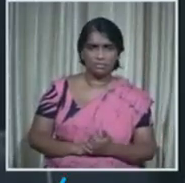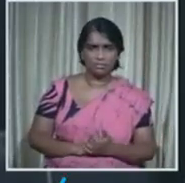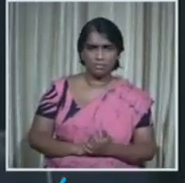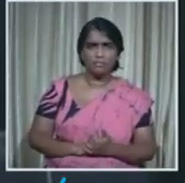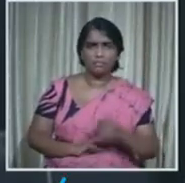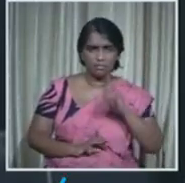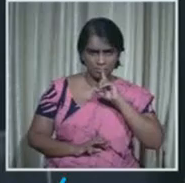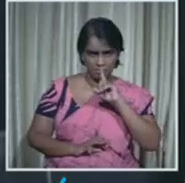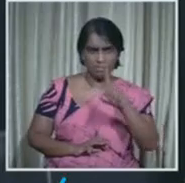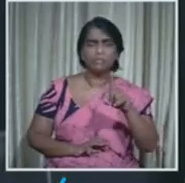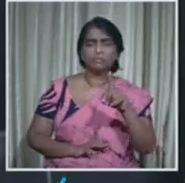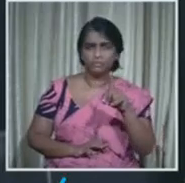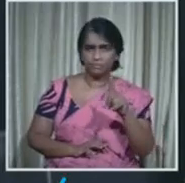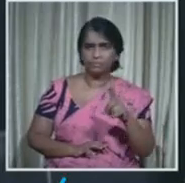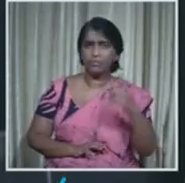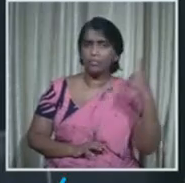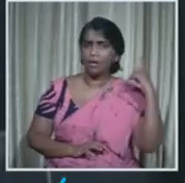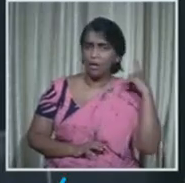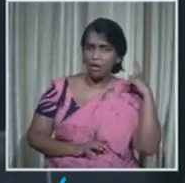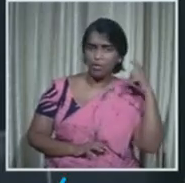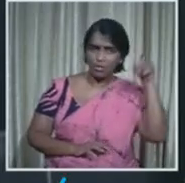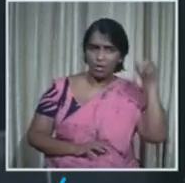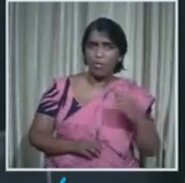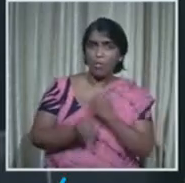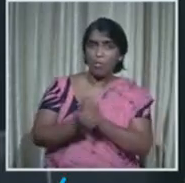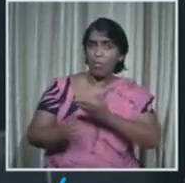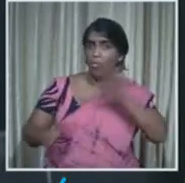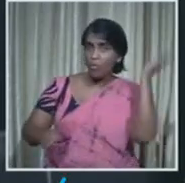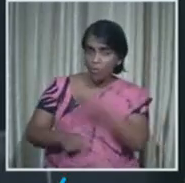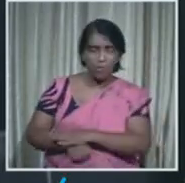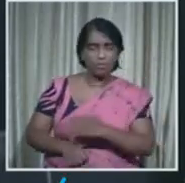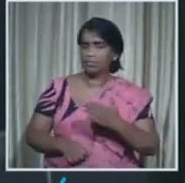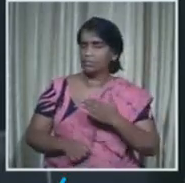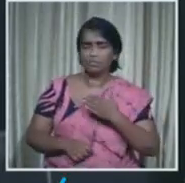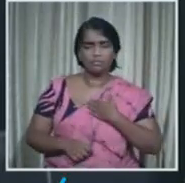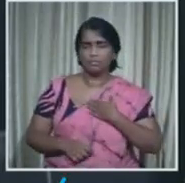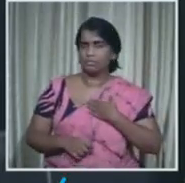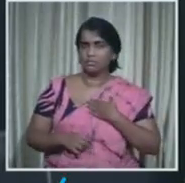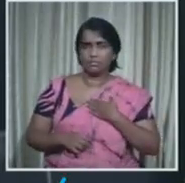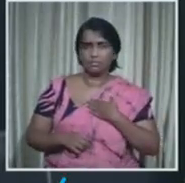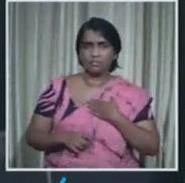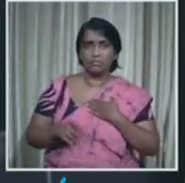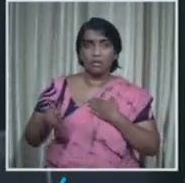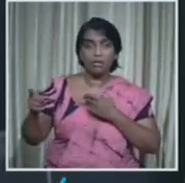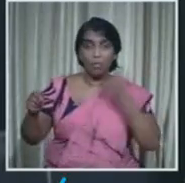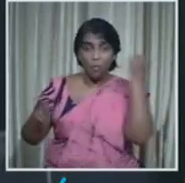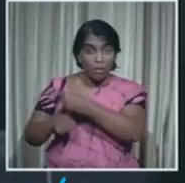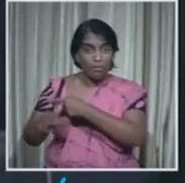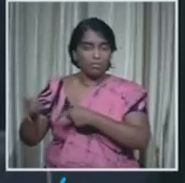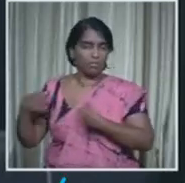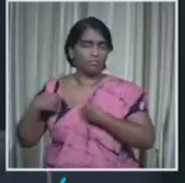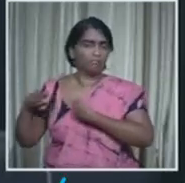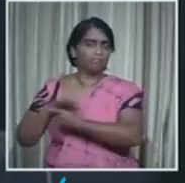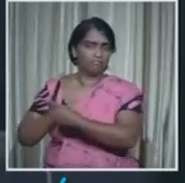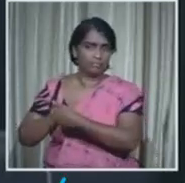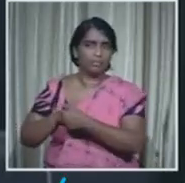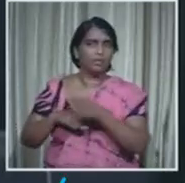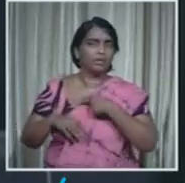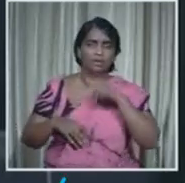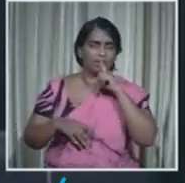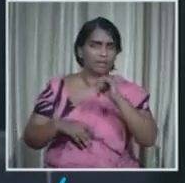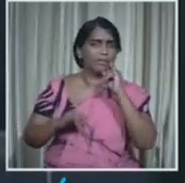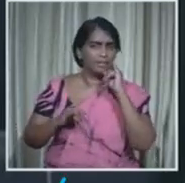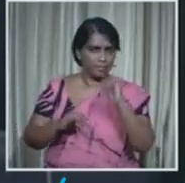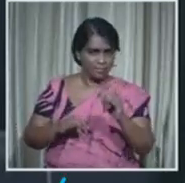කියනවා. හමුදාවෙක් කෙනෙක් පොලිස් නිලධාරියට ගැහුවා නම් ඒකටත් මම එතෙන්දි ගන්න ඒ ගුටි ගව් මිනිහේ පැත්ත. ඒකන්ද මම ඒක කියන